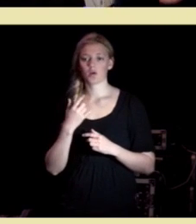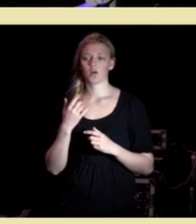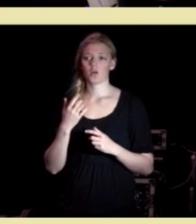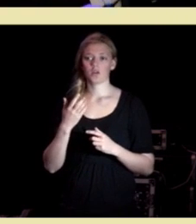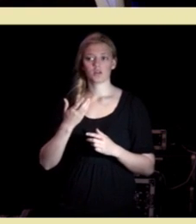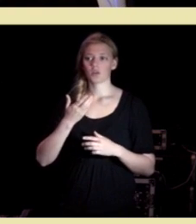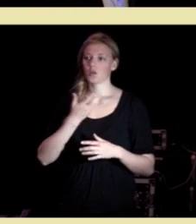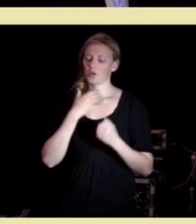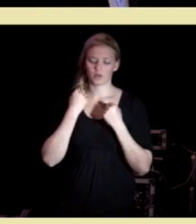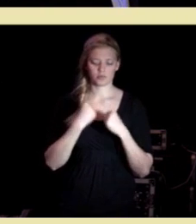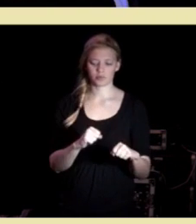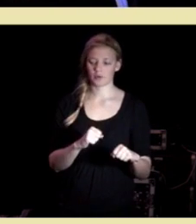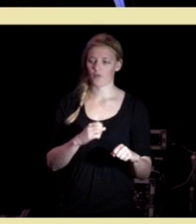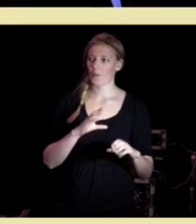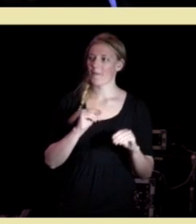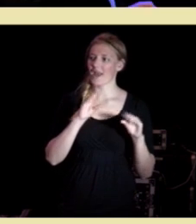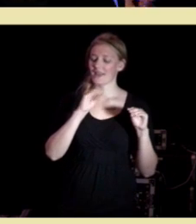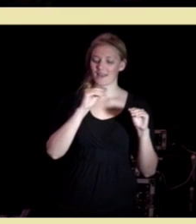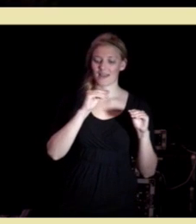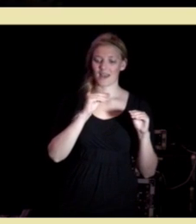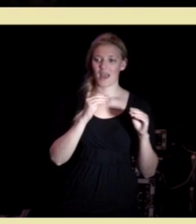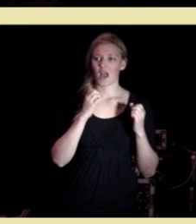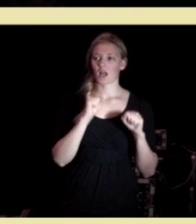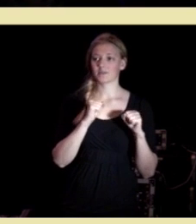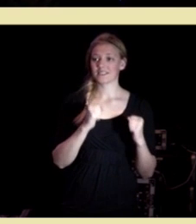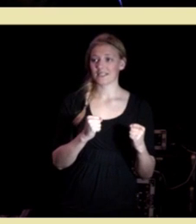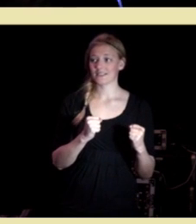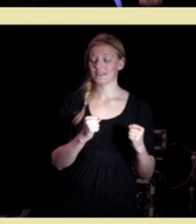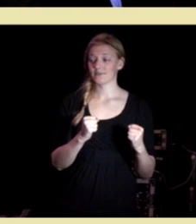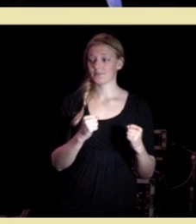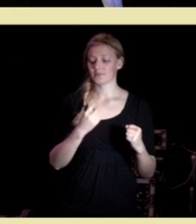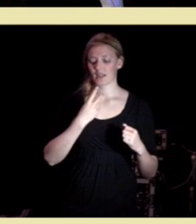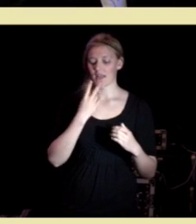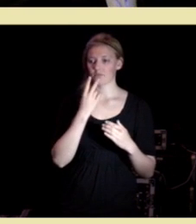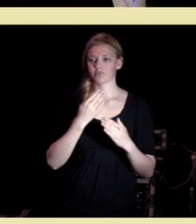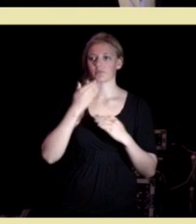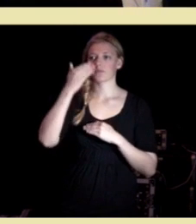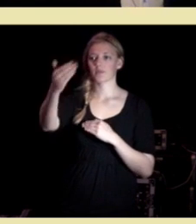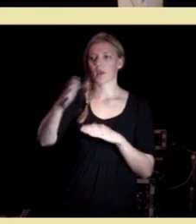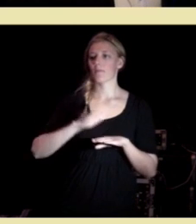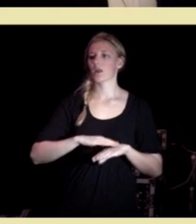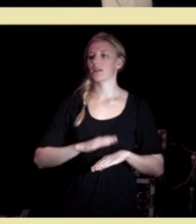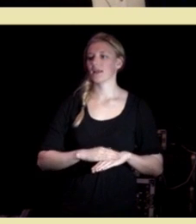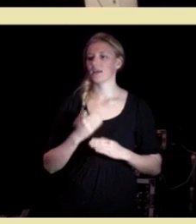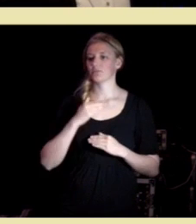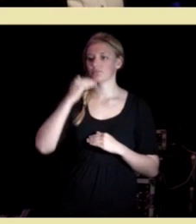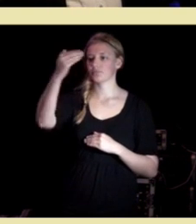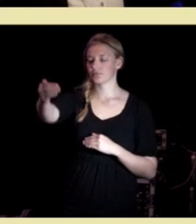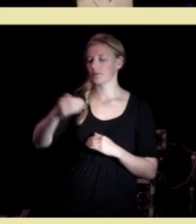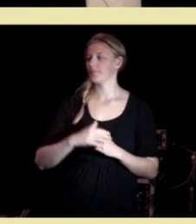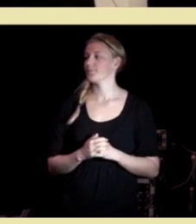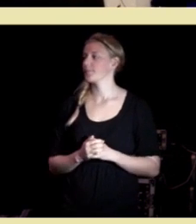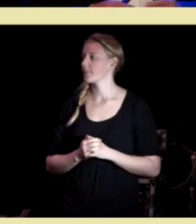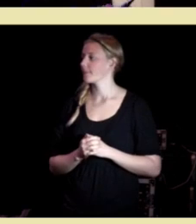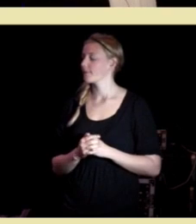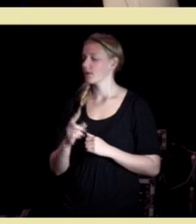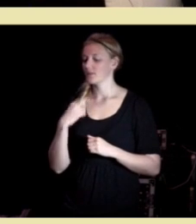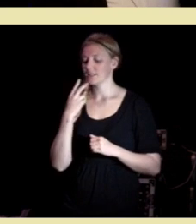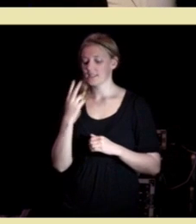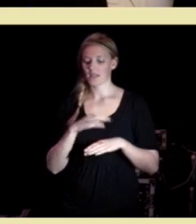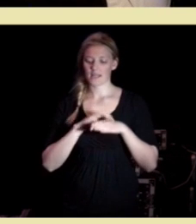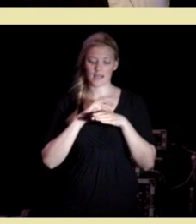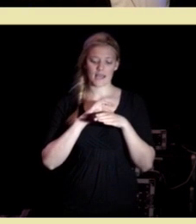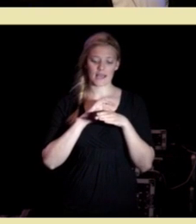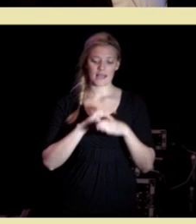ikke så veldig store tiltak til for å bedre kapasiteten. Det ene altså langsiktig planlegging. Og vi har nå holdt på i 1,5 år med å si